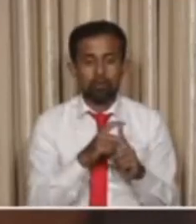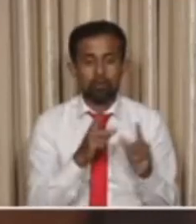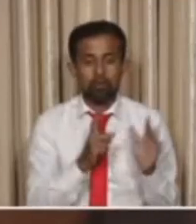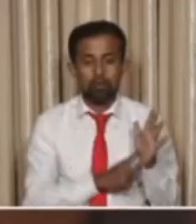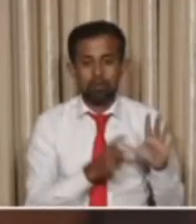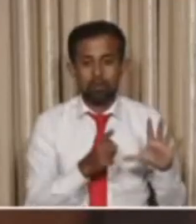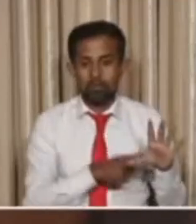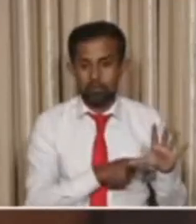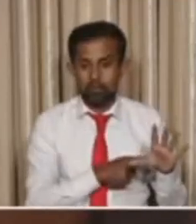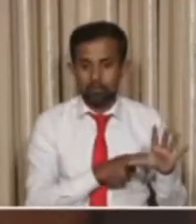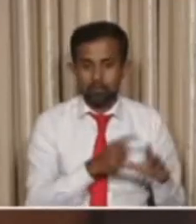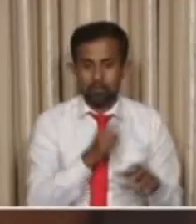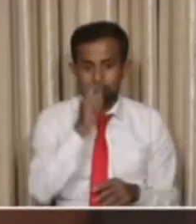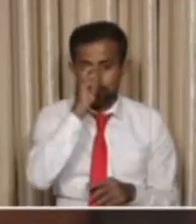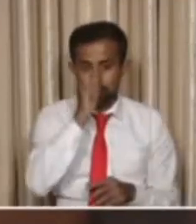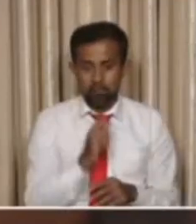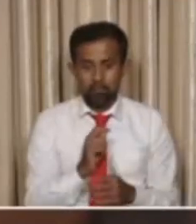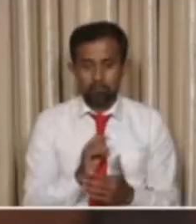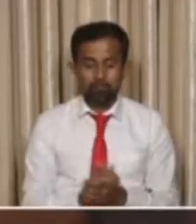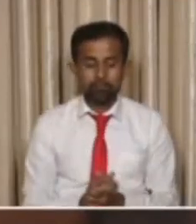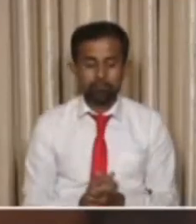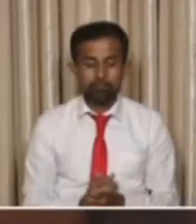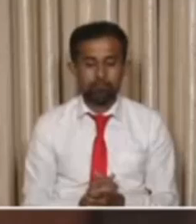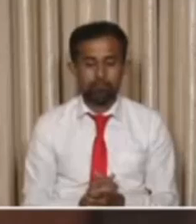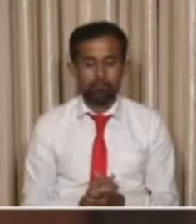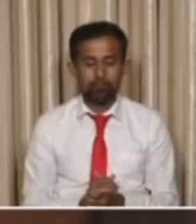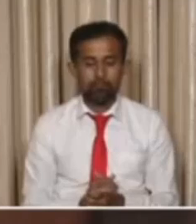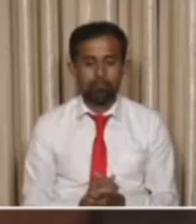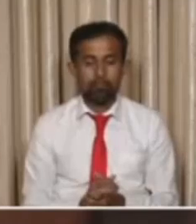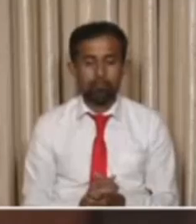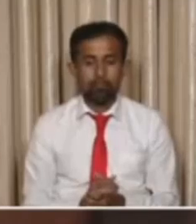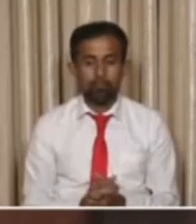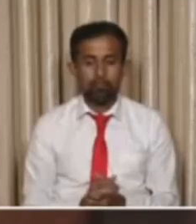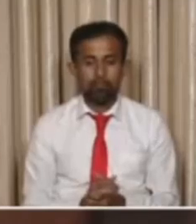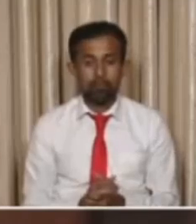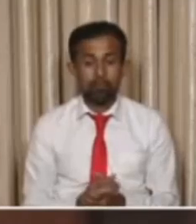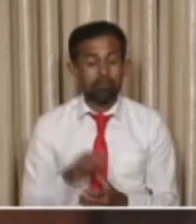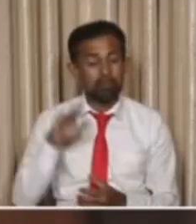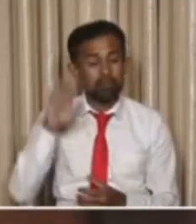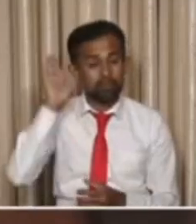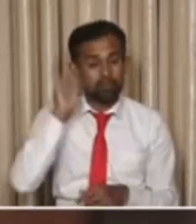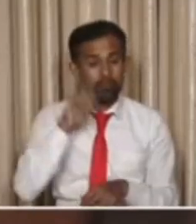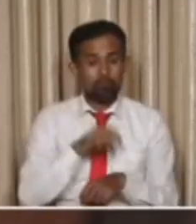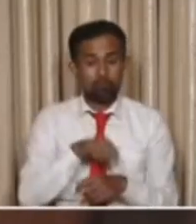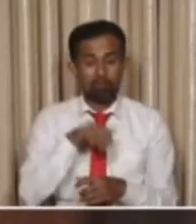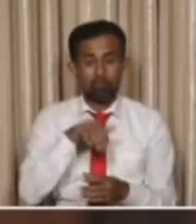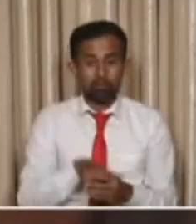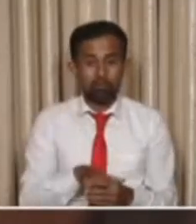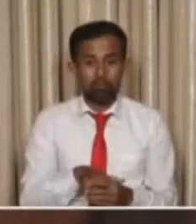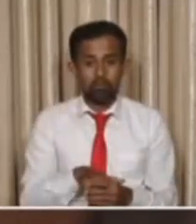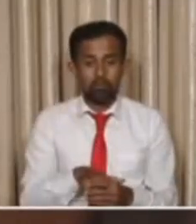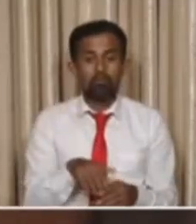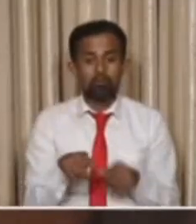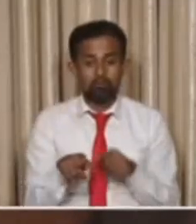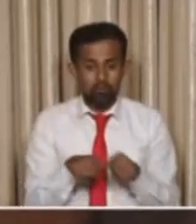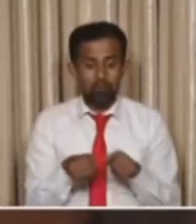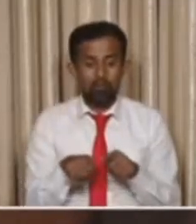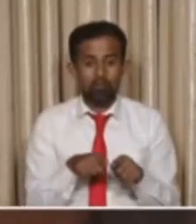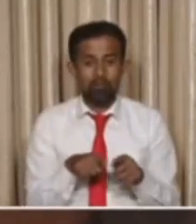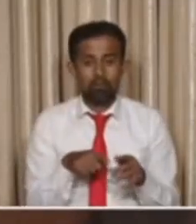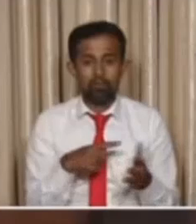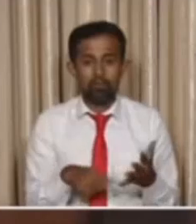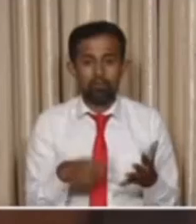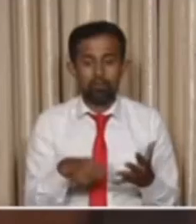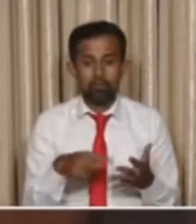உள்வாங்க முடியாது, இதுதான் என்னுடைய வாதம். நாங்கள் அந்த விடயங்களை நாங்கள் அந்த காலப்பகுதியில் தீர்த்திருந்தால் ஒரு 30 வருட யுத்தம் வந்திருக்க